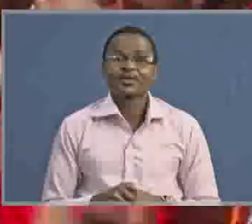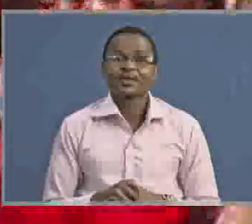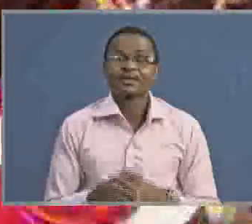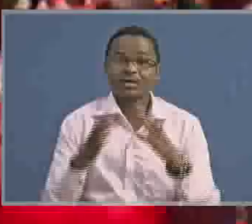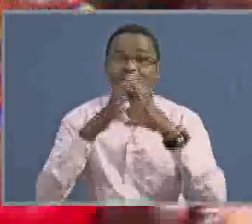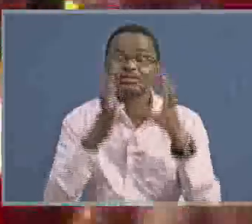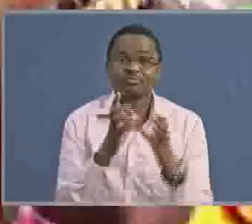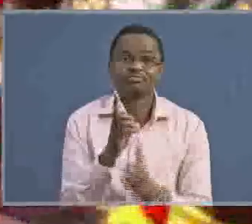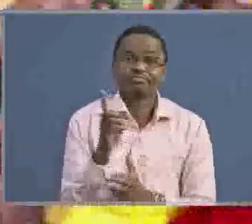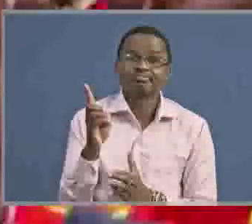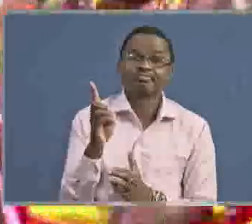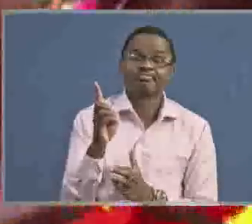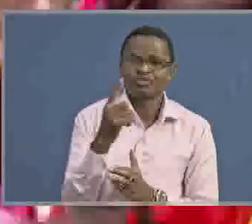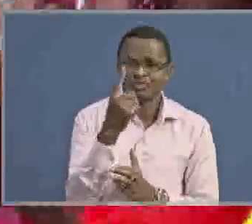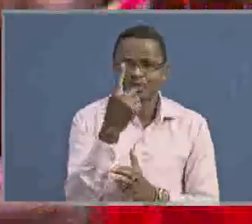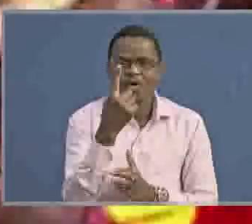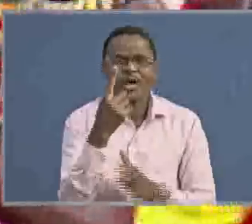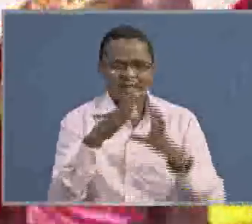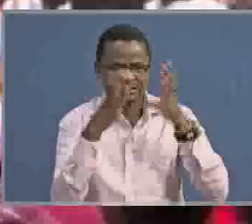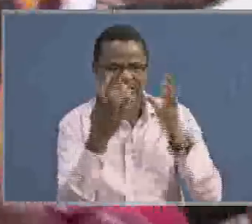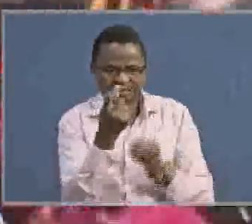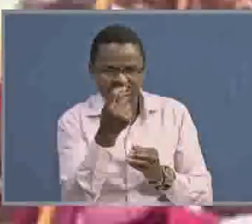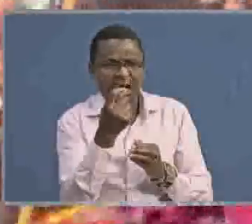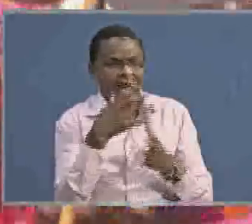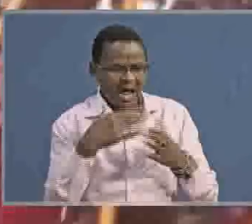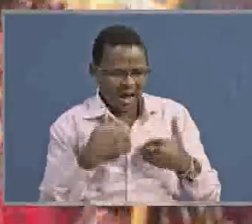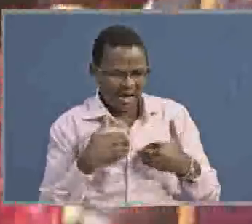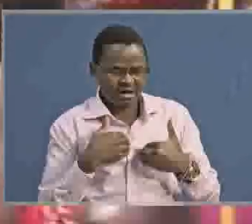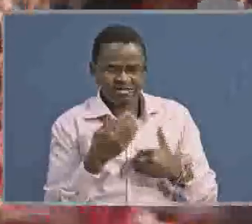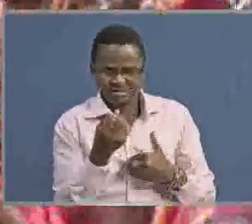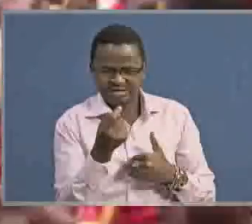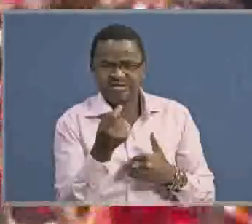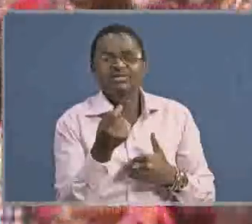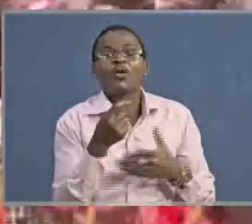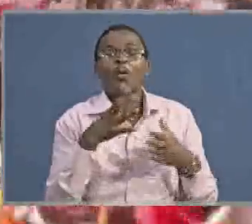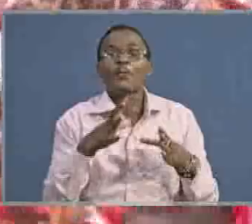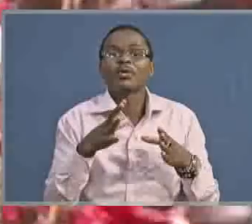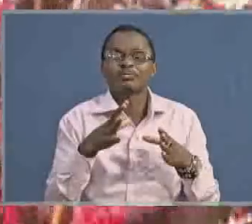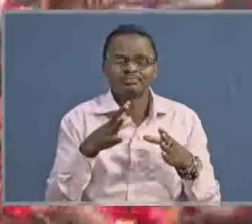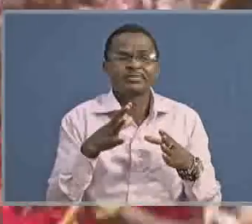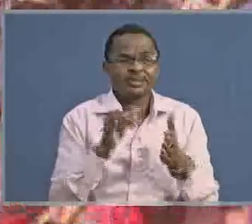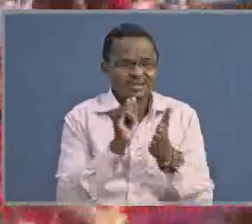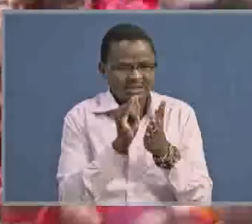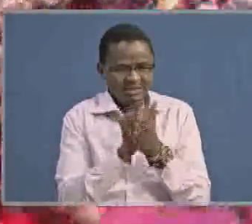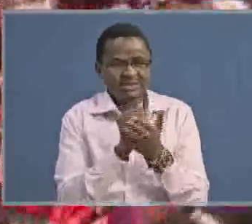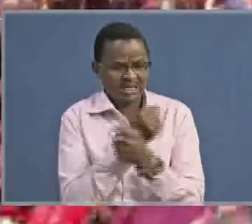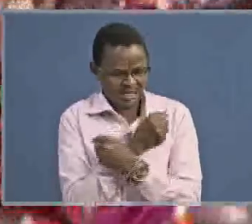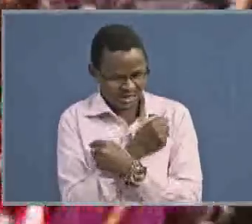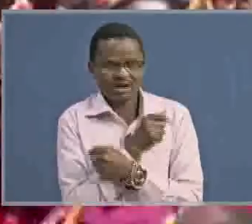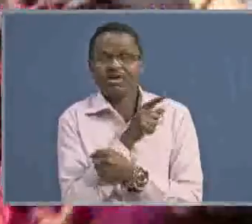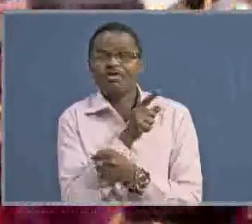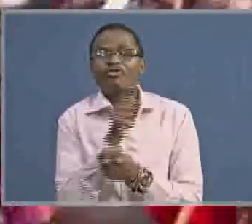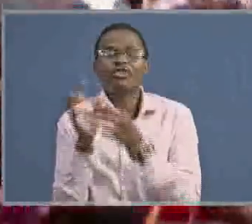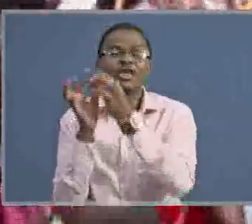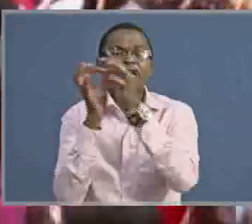Jamii ya Ilichamus ni moja kati ya jamii chache nchini zinazozingatia mila zao kwa ndani licha ya mitindo ya